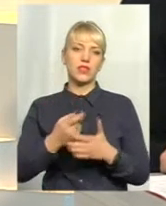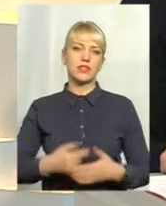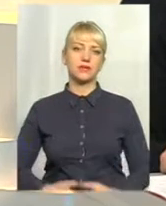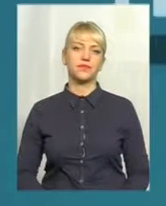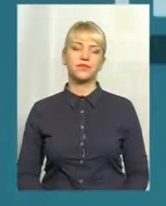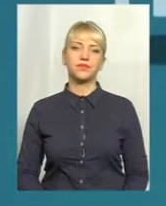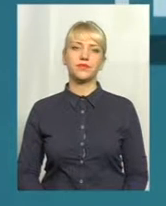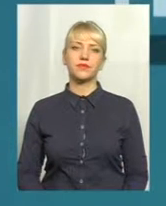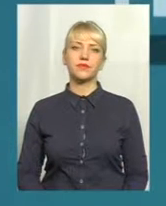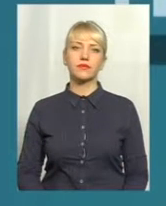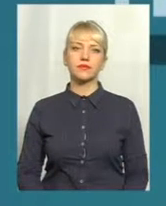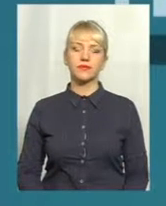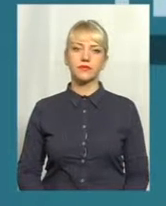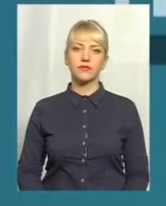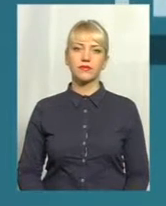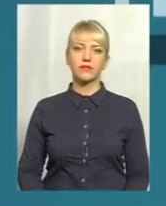тему.